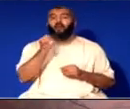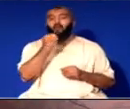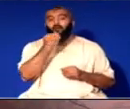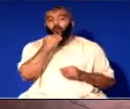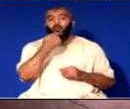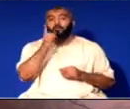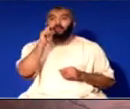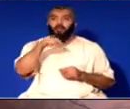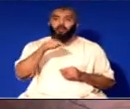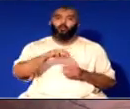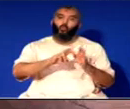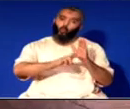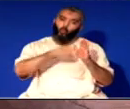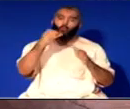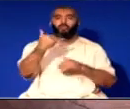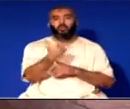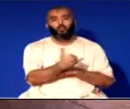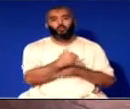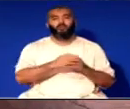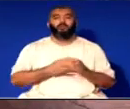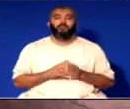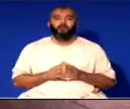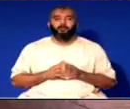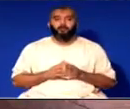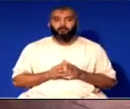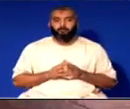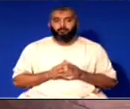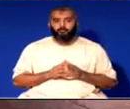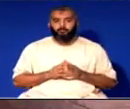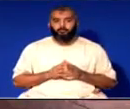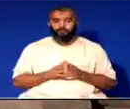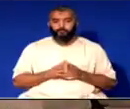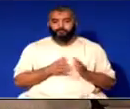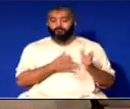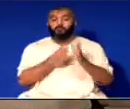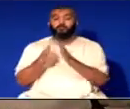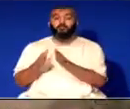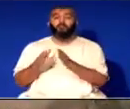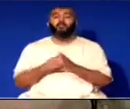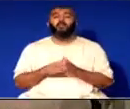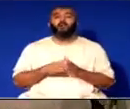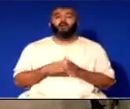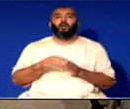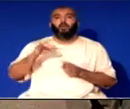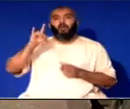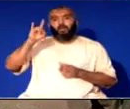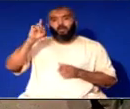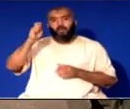احتياطا إن شاء الله. إن شاء الله. هذه الحاجة فاطمة من وهران تقول